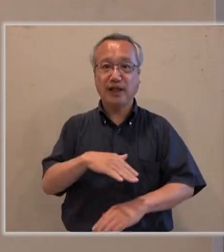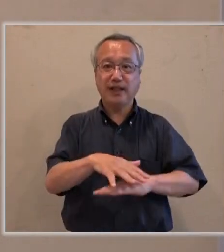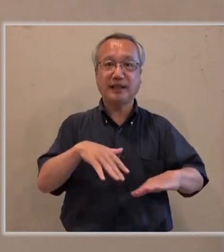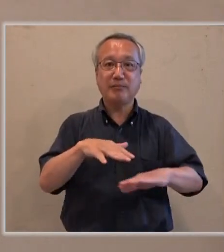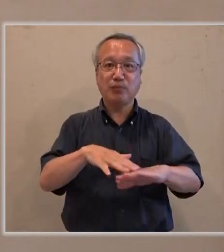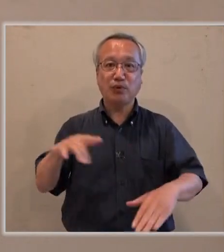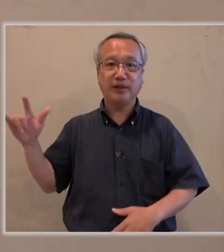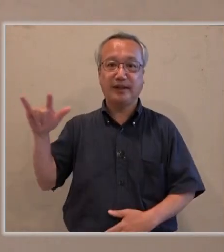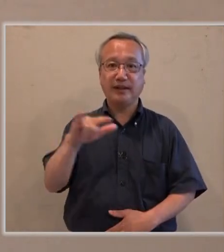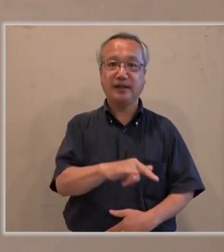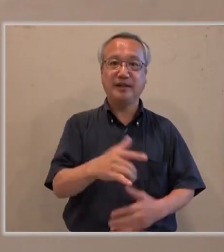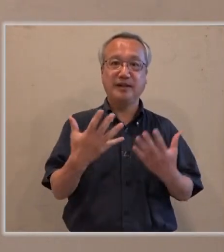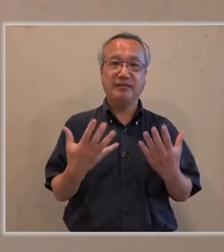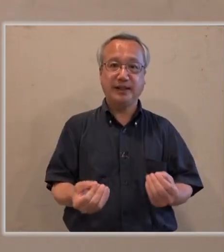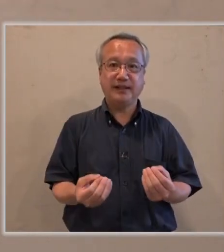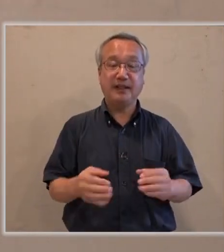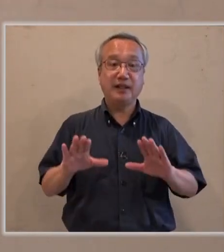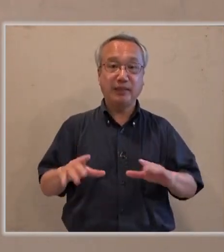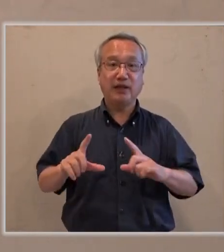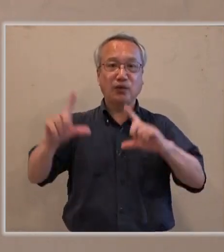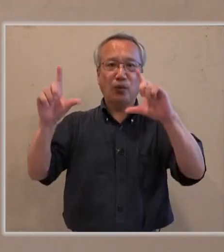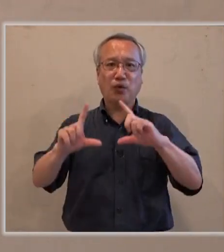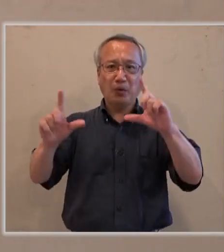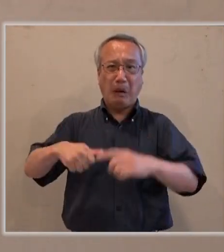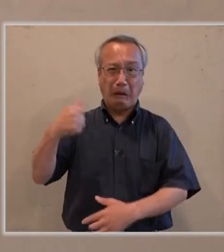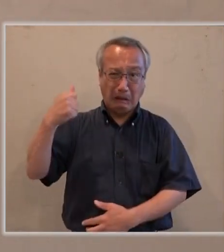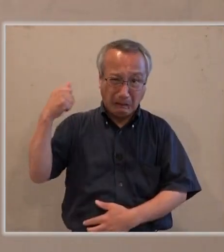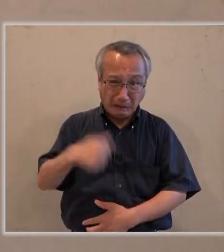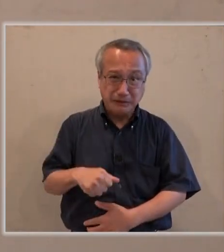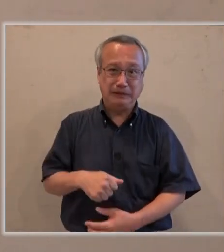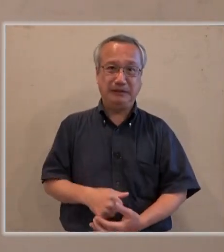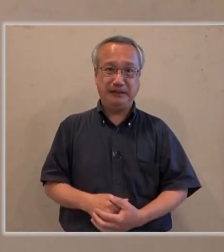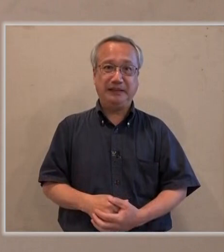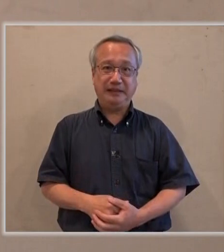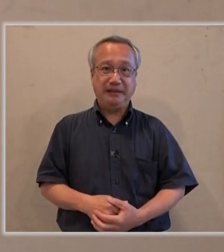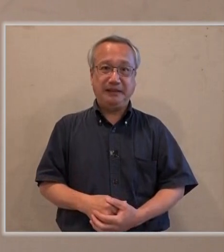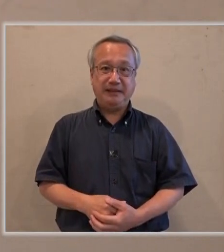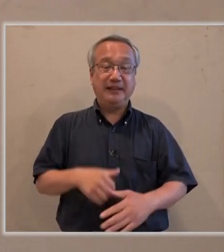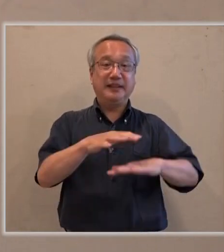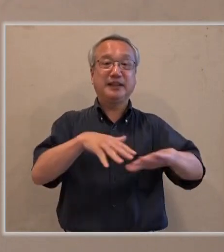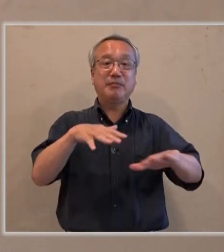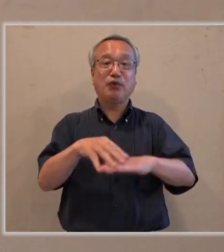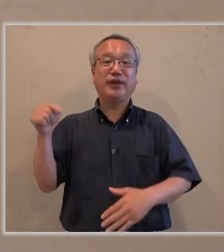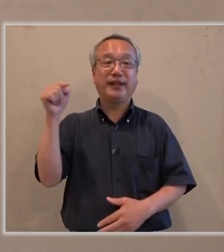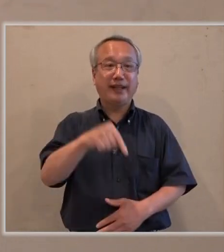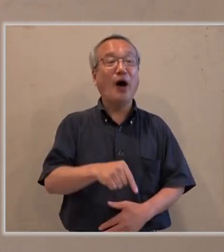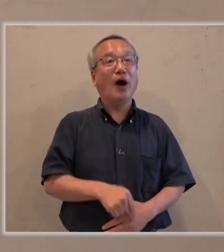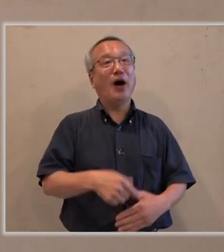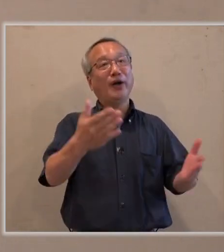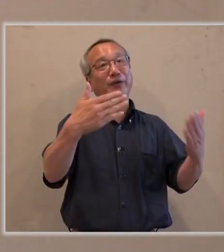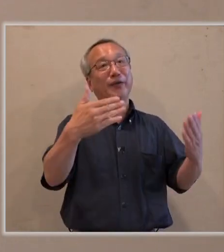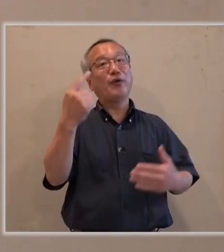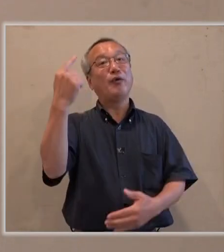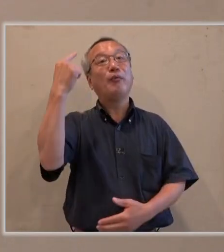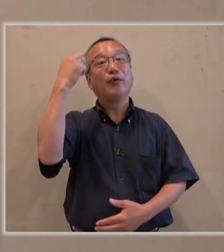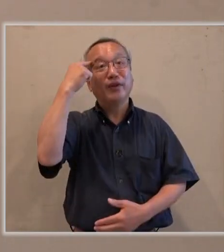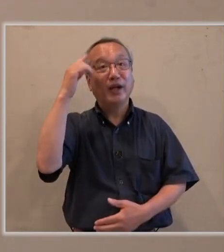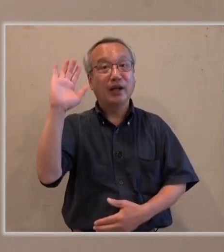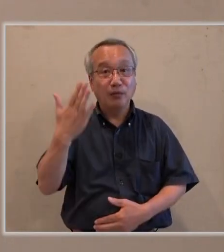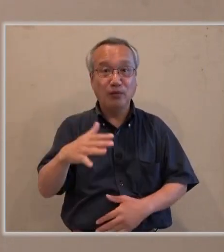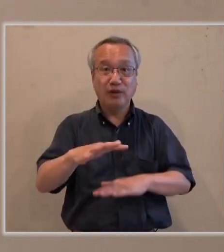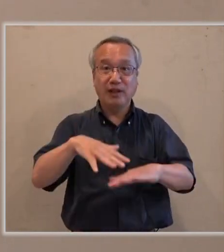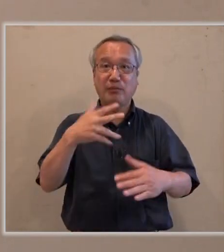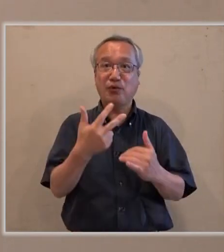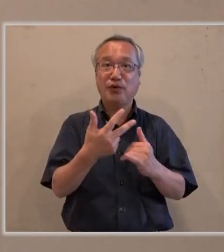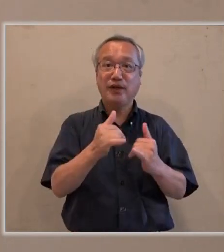に参りました。今東京はすっごく暑くてですね、札幌に来てわー涼しいなと思ったんですけど、札幌の方